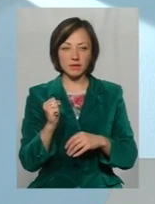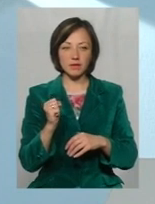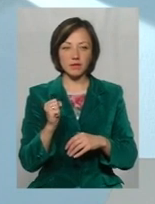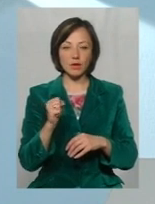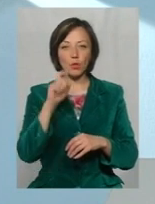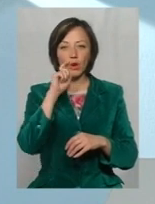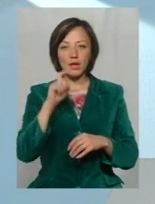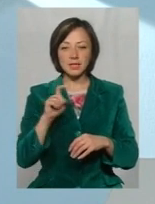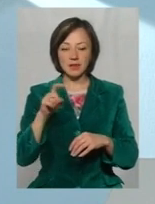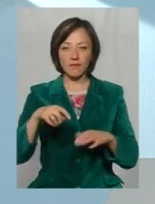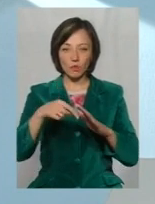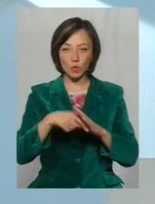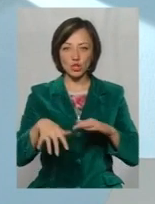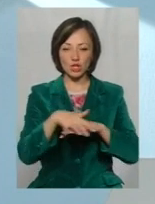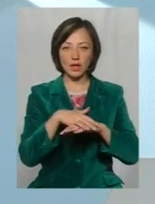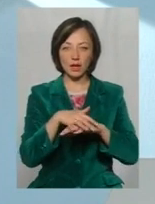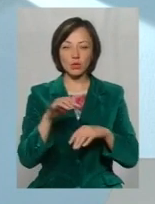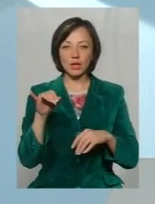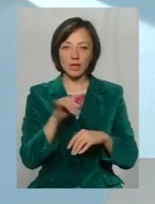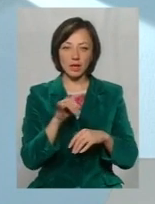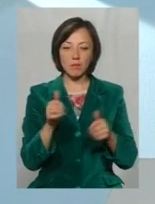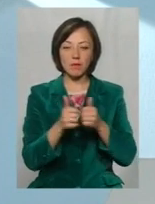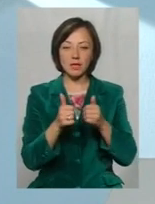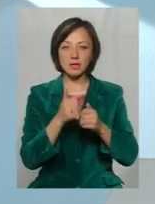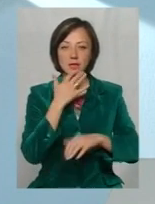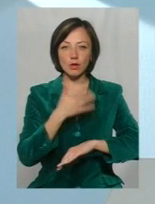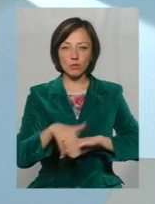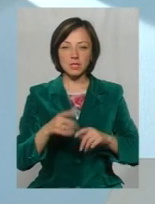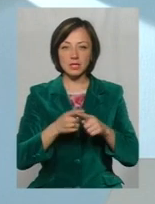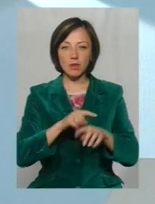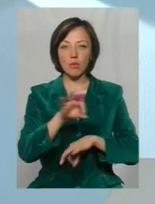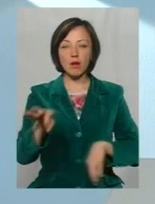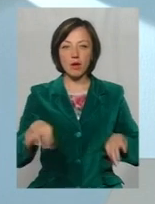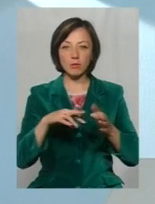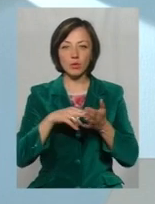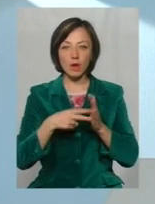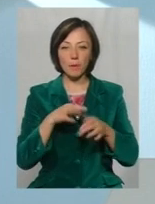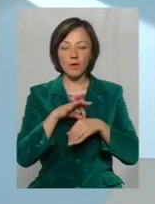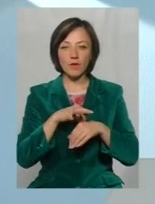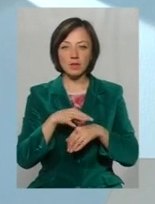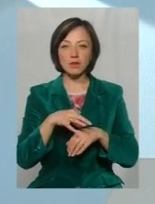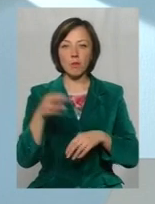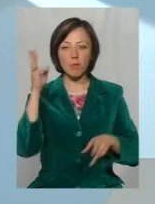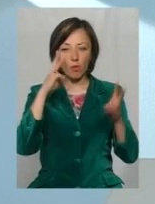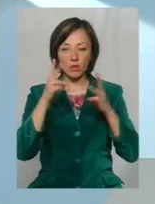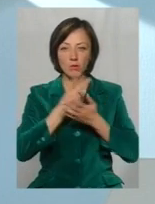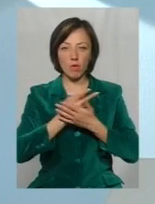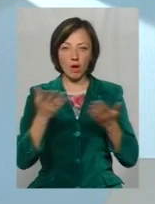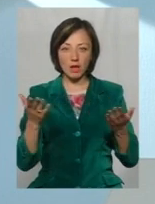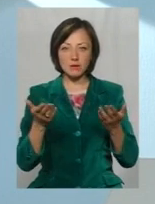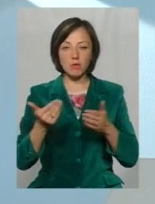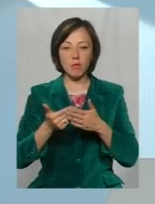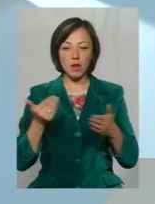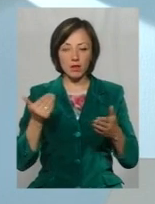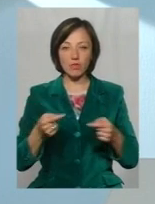український внутрішній ринок і також на близьке зарубіжжя. Цей проект передбачає проведення фешн-показів. Ми попередньо